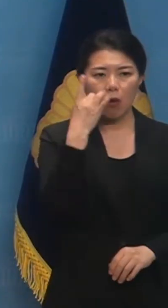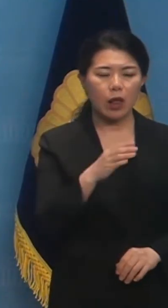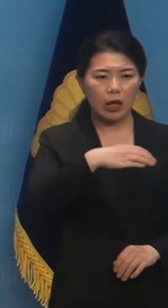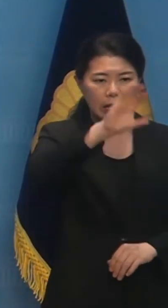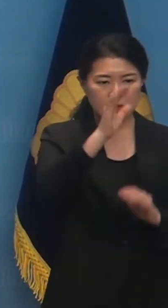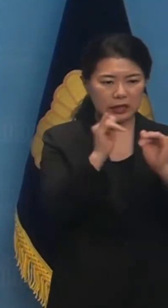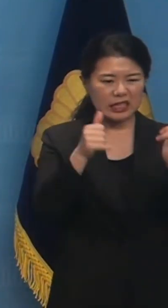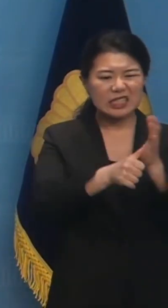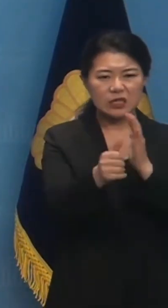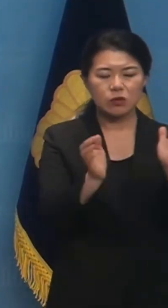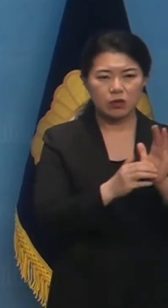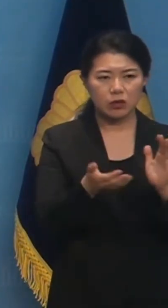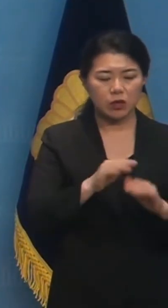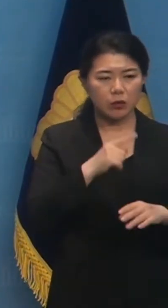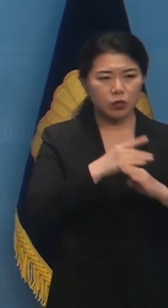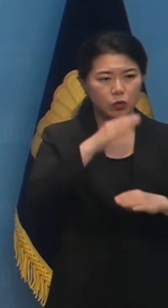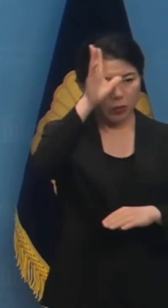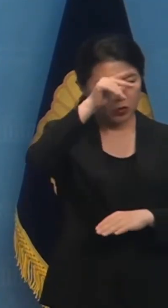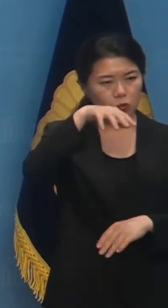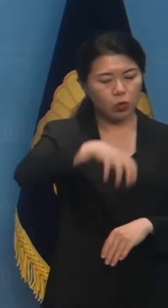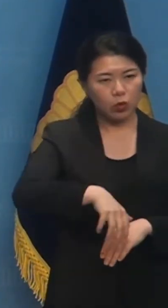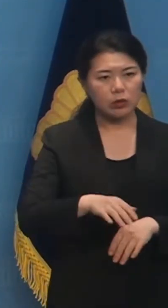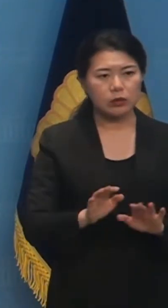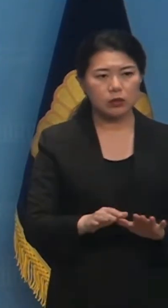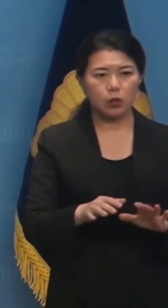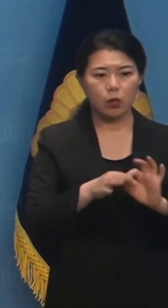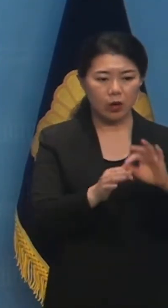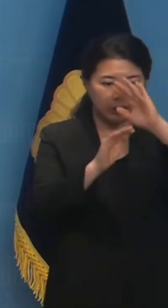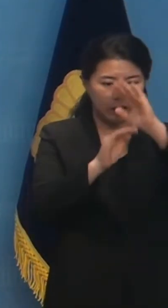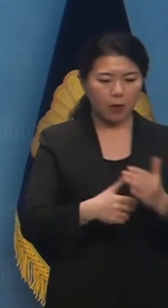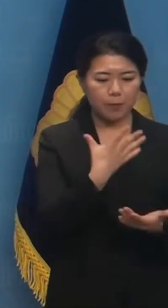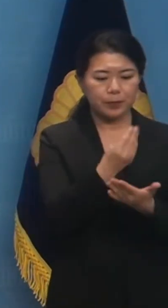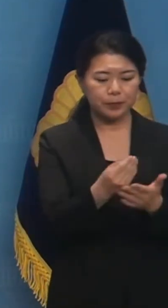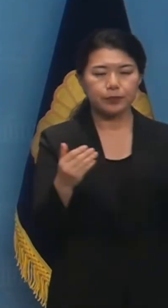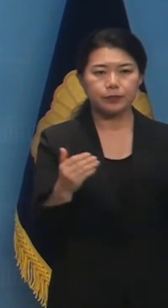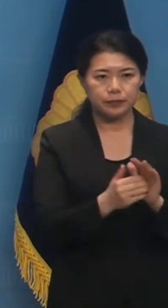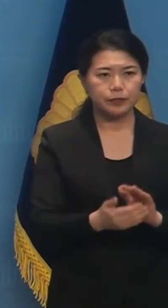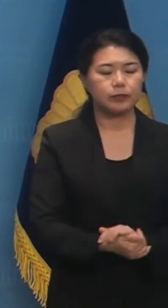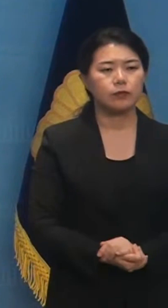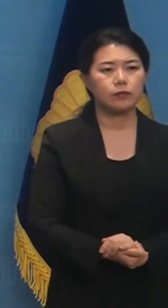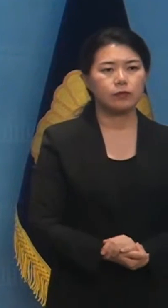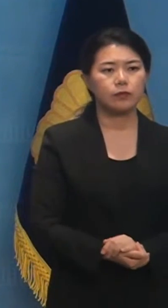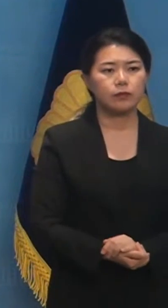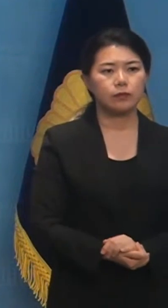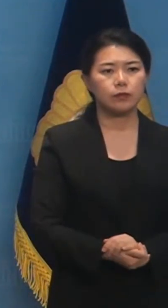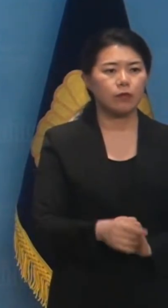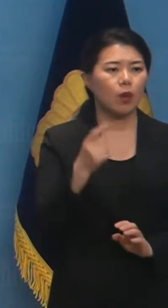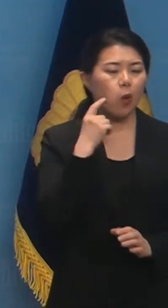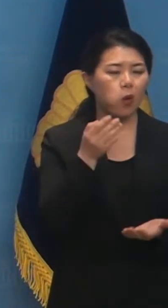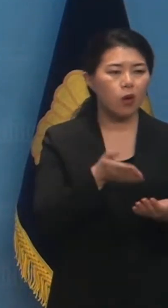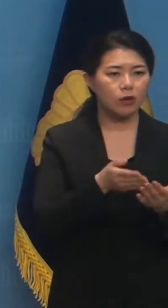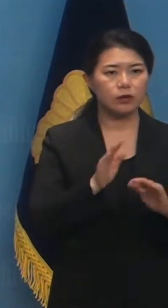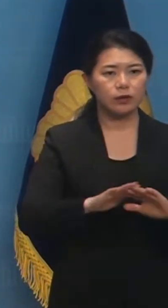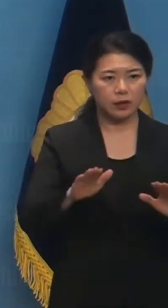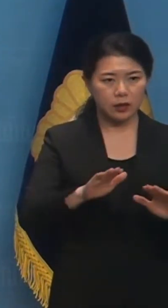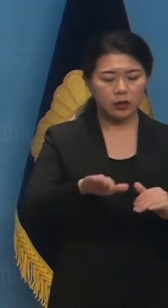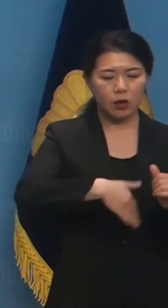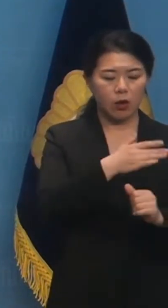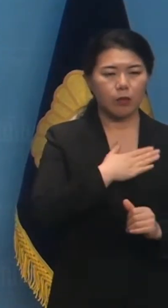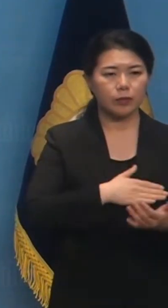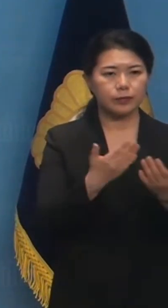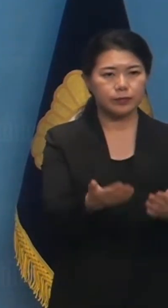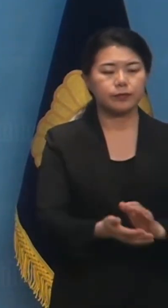해당 글을 삭제하였으나 민주파출소는 이미 관련 내용을 체중하였다는 점을 밝힙니다. 가짜뉴스 대응단의 주요 대응